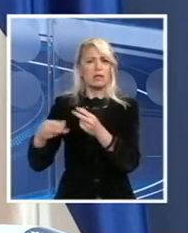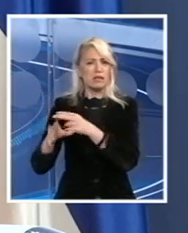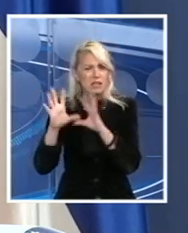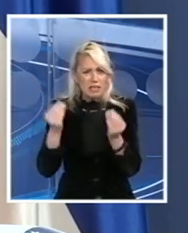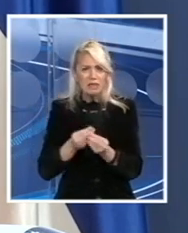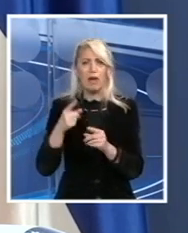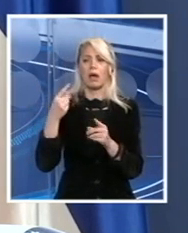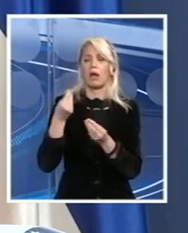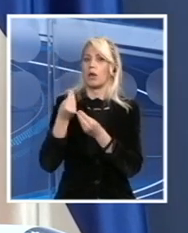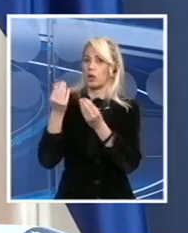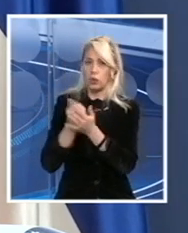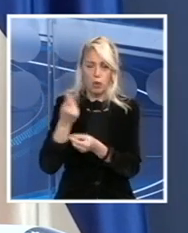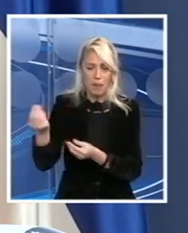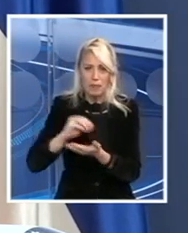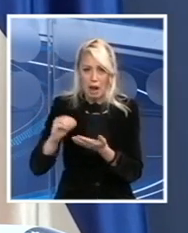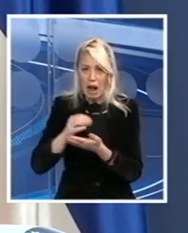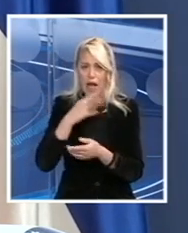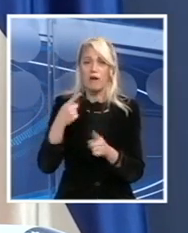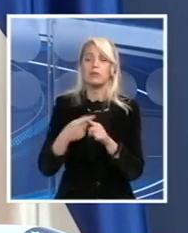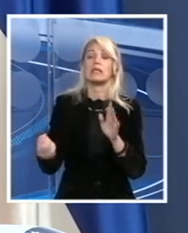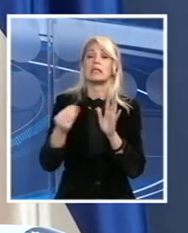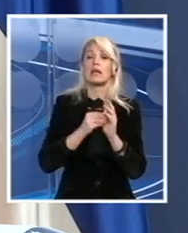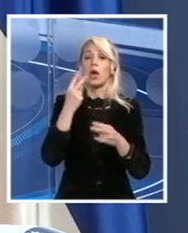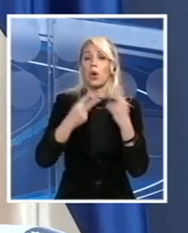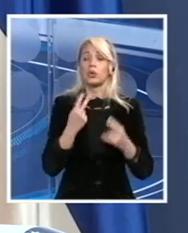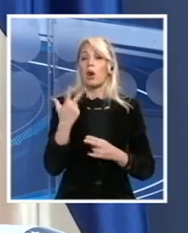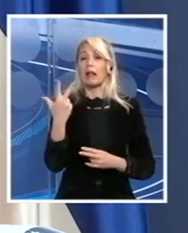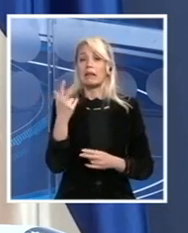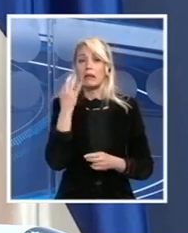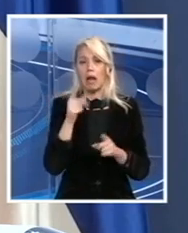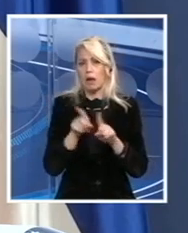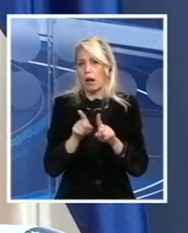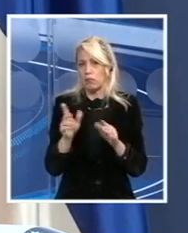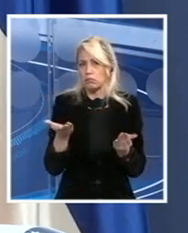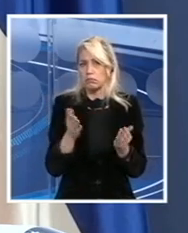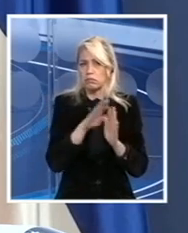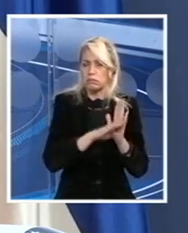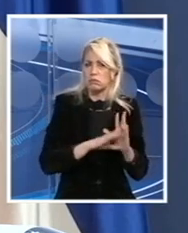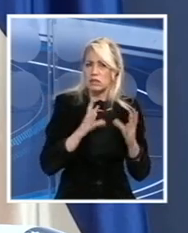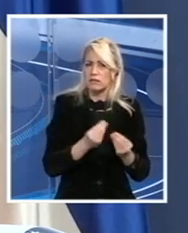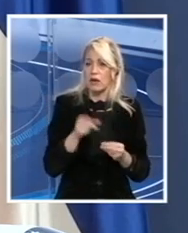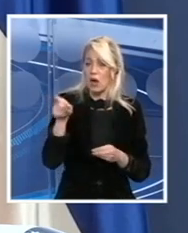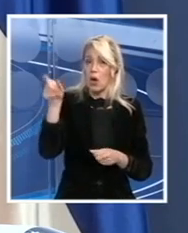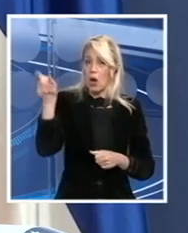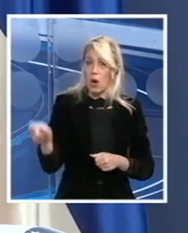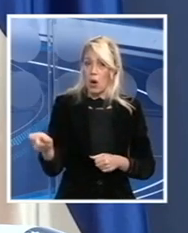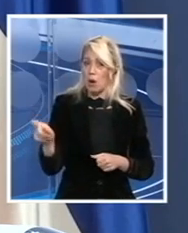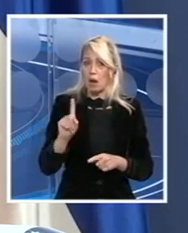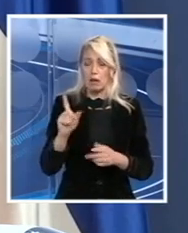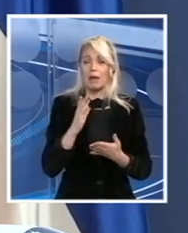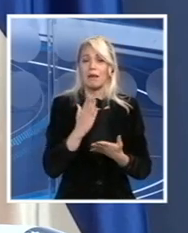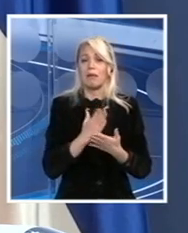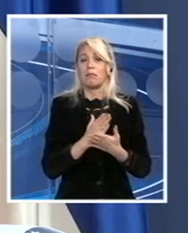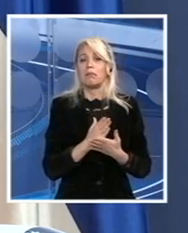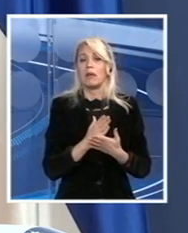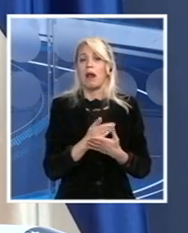je prepisana terapija i zakazana kontrola za 3 dana u skladu sa medicinskim indikacijama. Pacijentkinja nije spadala u krug osoba za